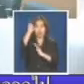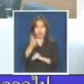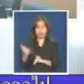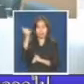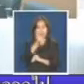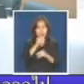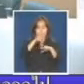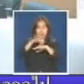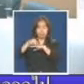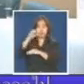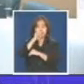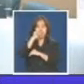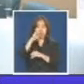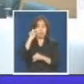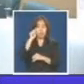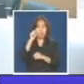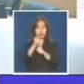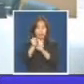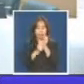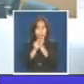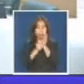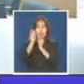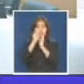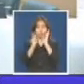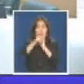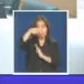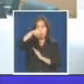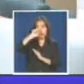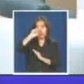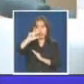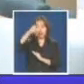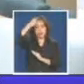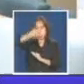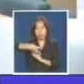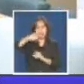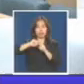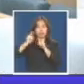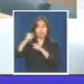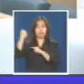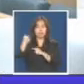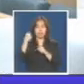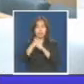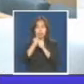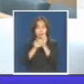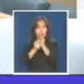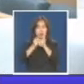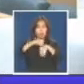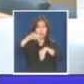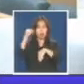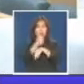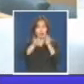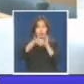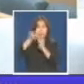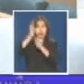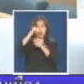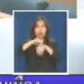าให้เร่งผ่านทางกฎหมายลูกทั้ง3ฉบับโดยเร็วนะครับเพื่อที่จะนำไปสู่ตารางเวลาที่ได้มีการกำหนดเอาไว้ว่า